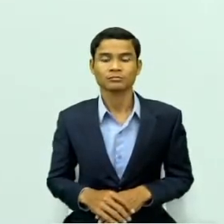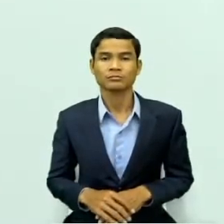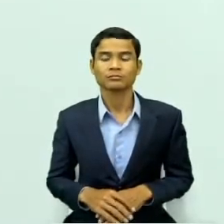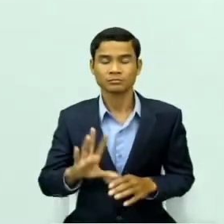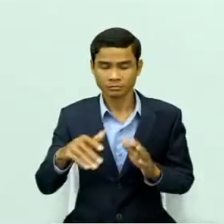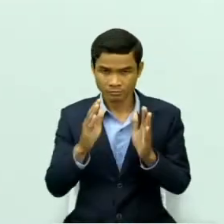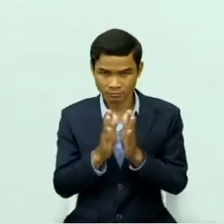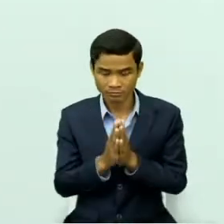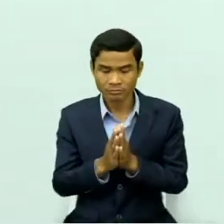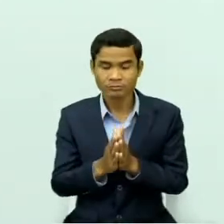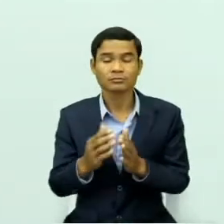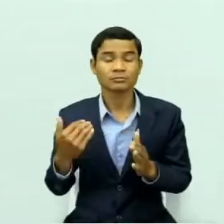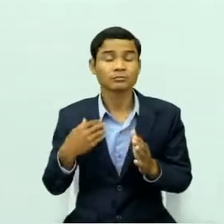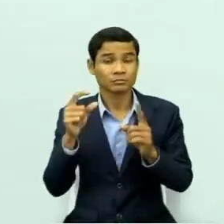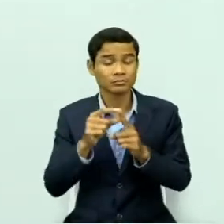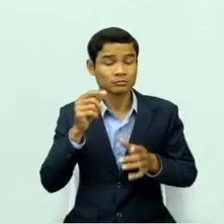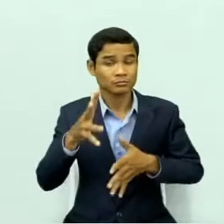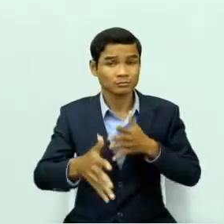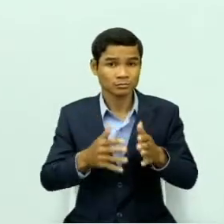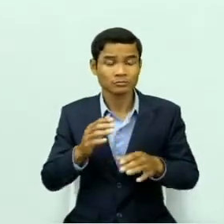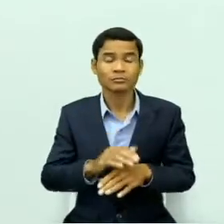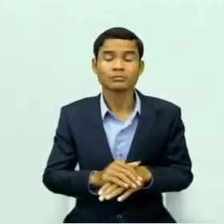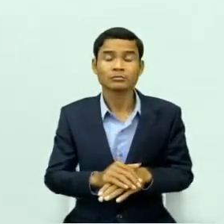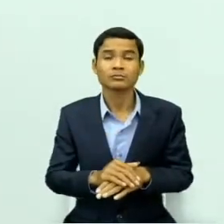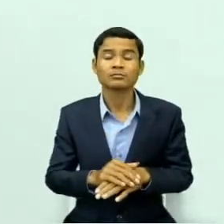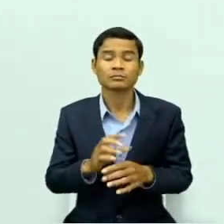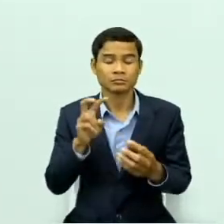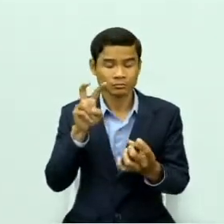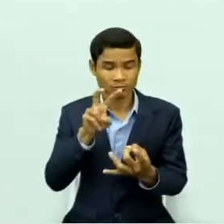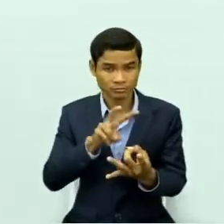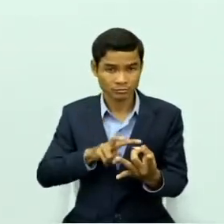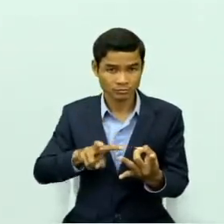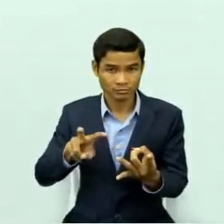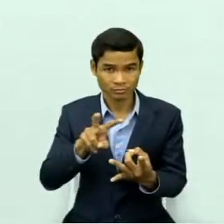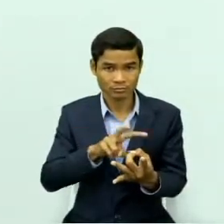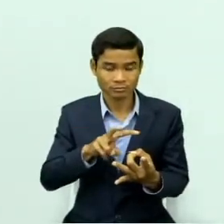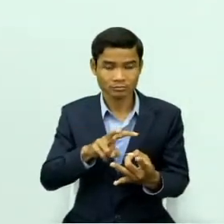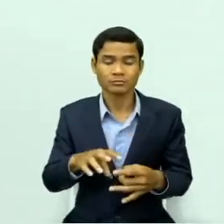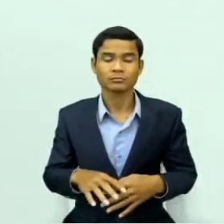Chà, ạ con có biện năng cư dân an thá, chia bàn.